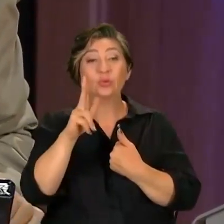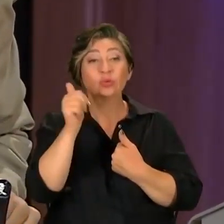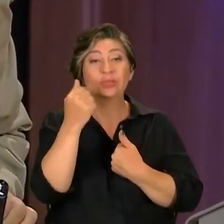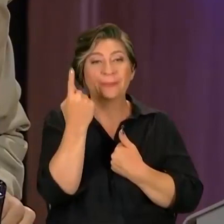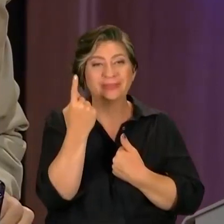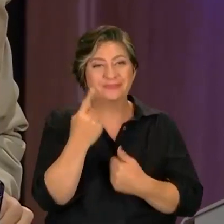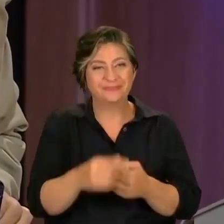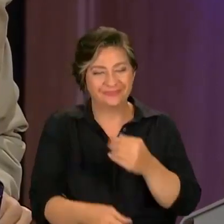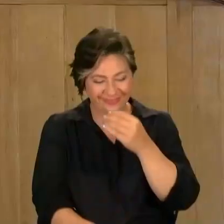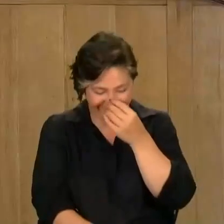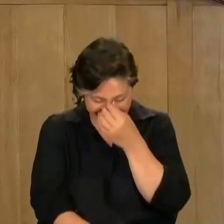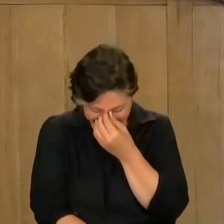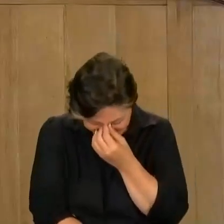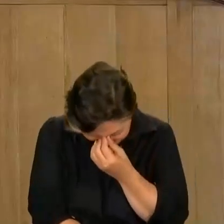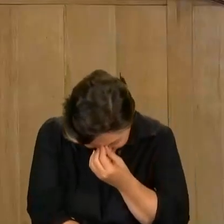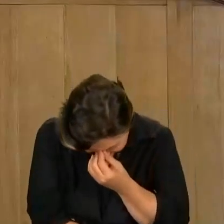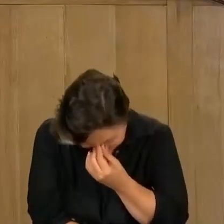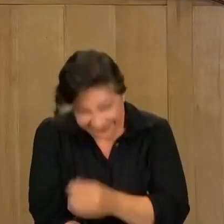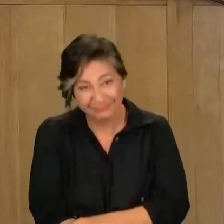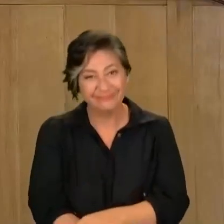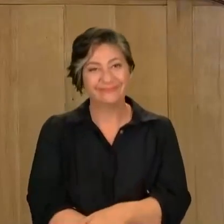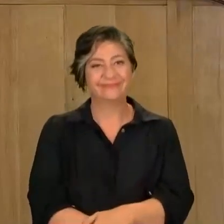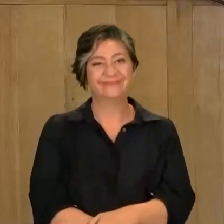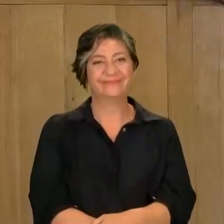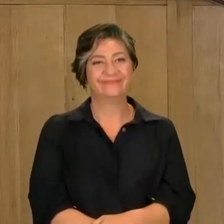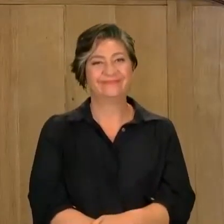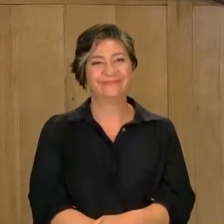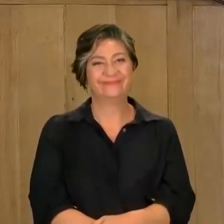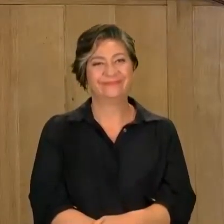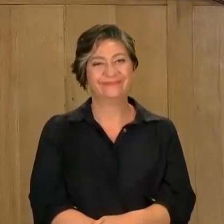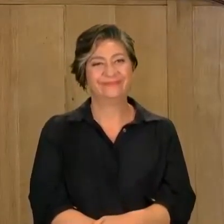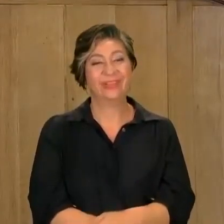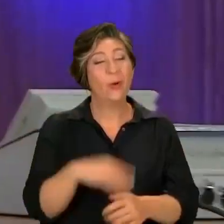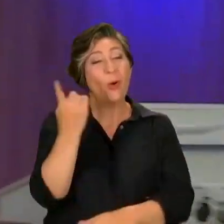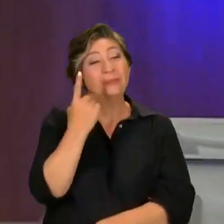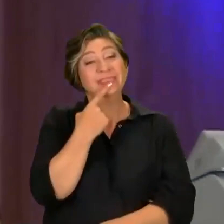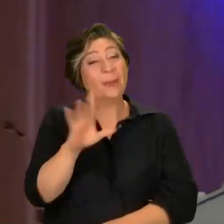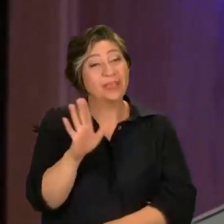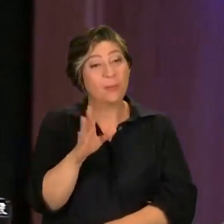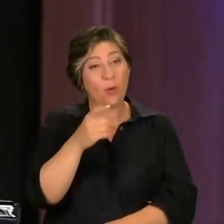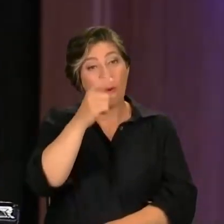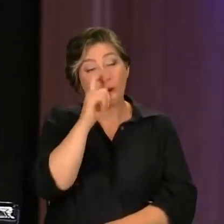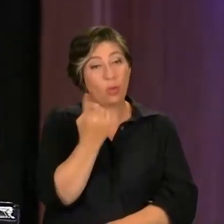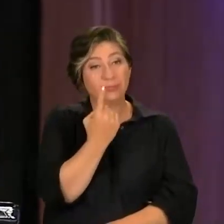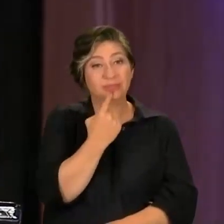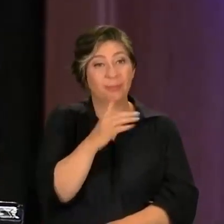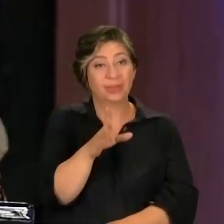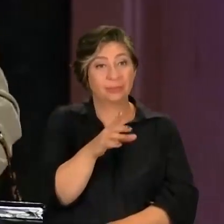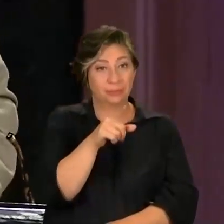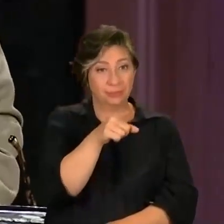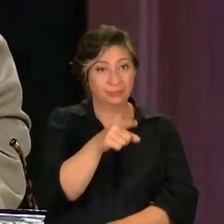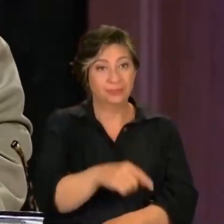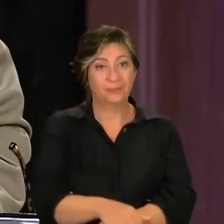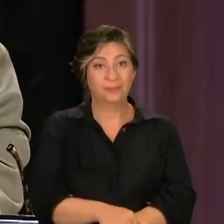3 günde bir. 3 günde bir mi? Hayır, öyle bir şey demedim. 3 gün. Aa, Okan Bey, demedim öyle bir şey, olur